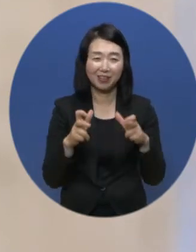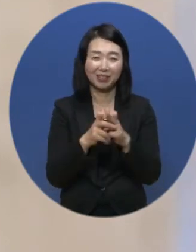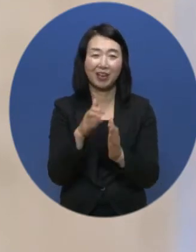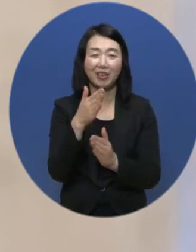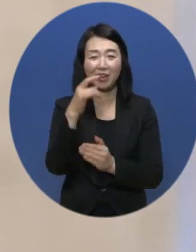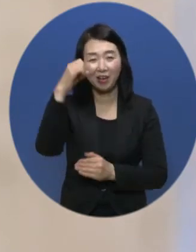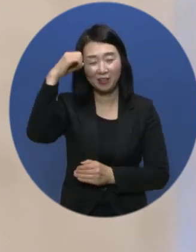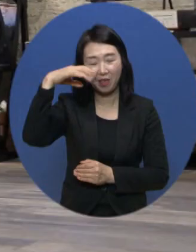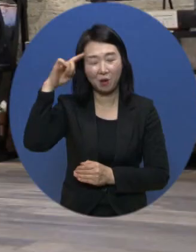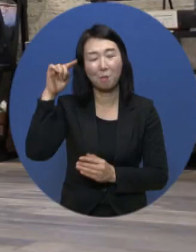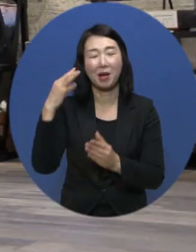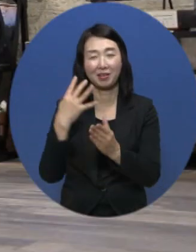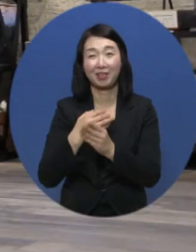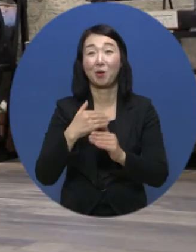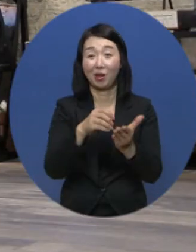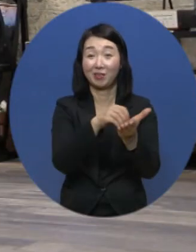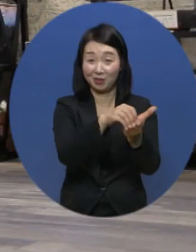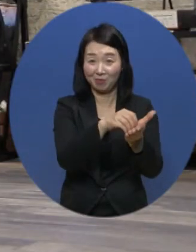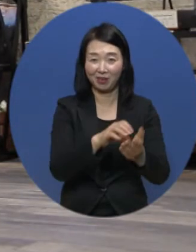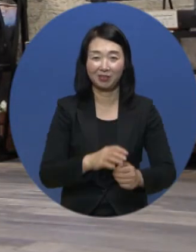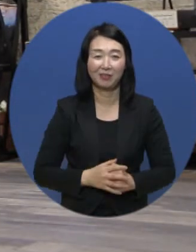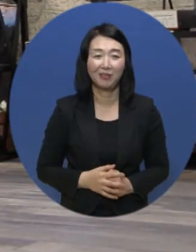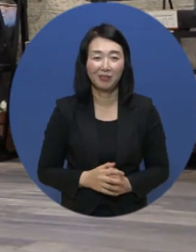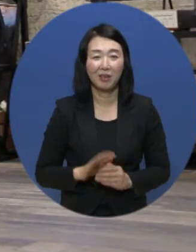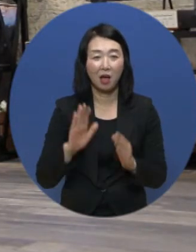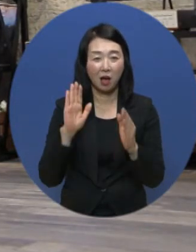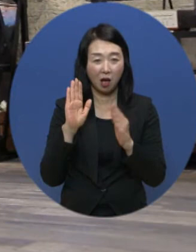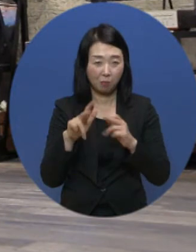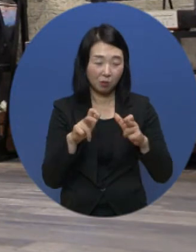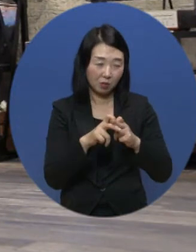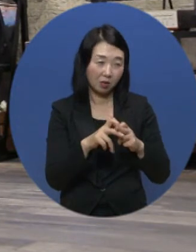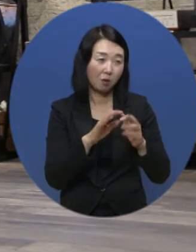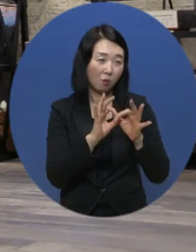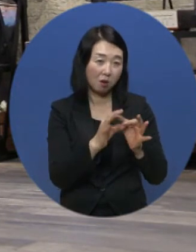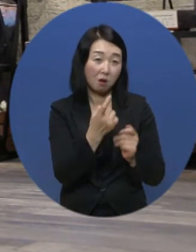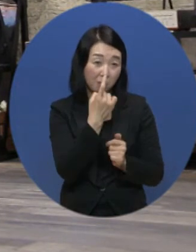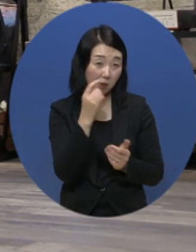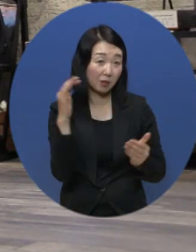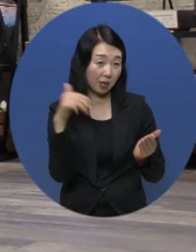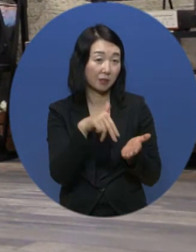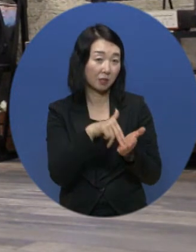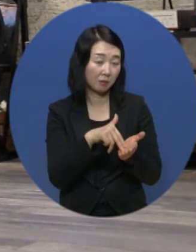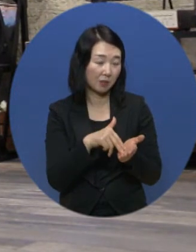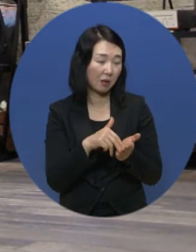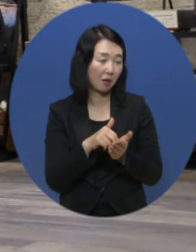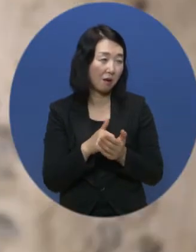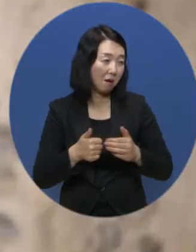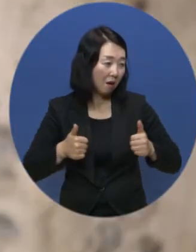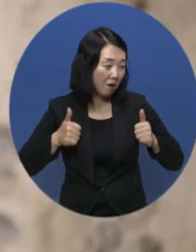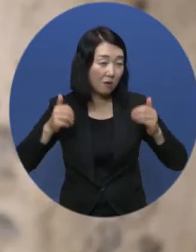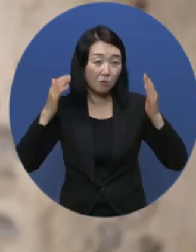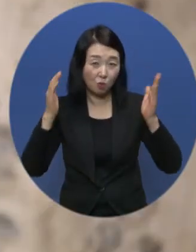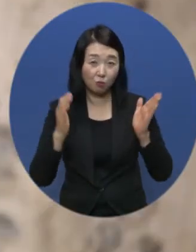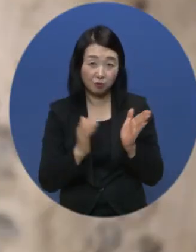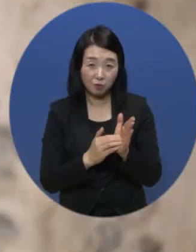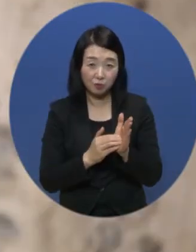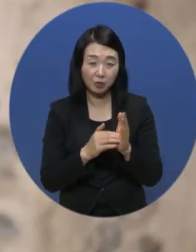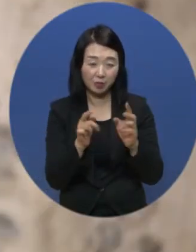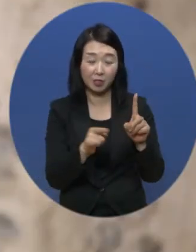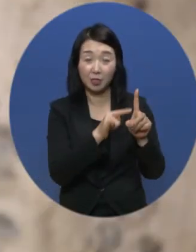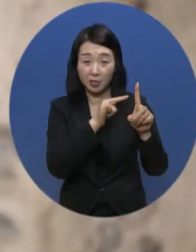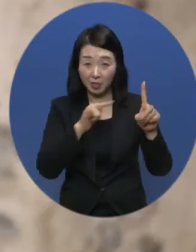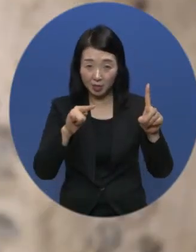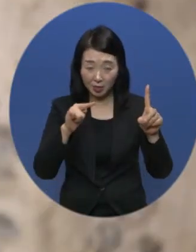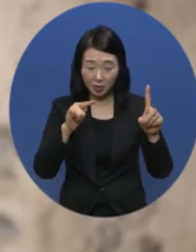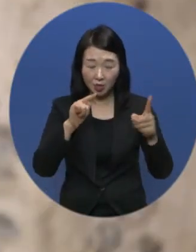있게 되었습니다. 앞으로도 장애를 배우는 학생으로서 열심히 공부하고 1인 출판사